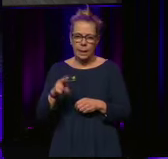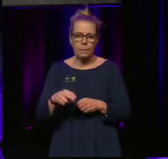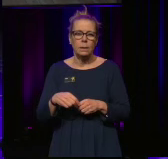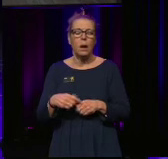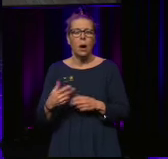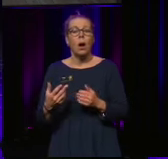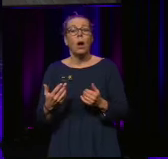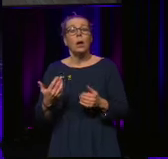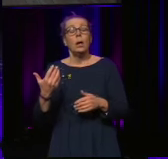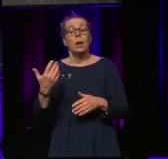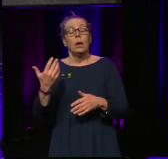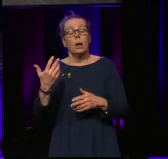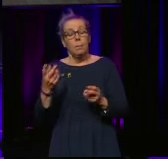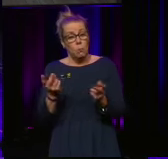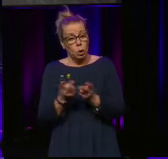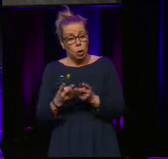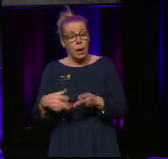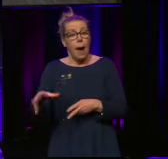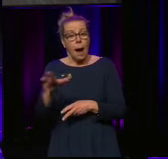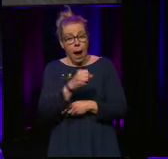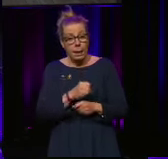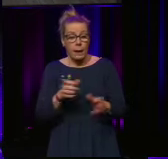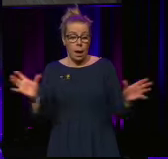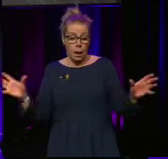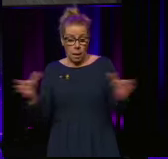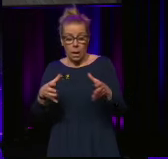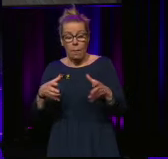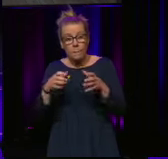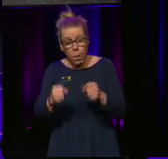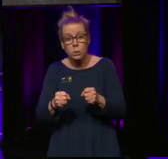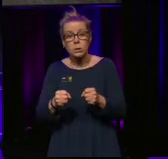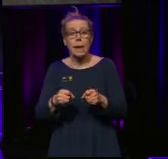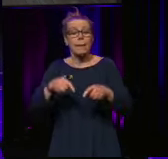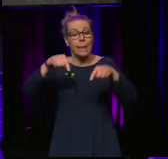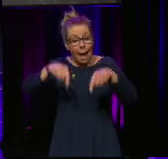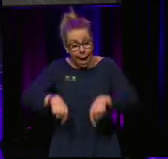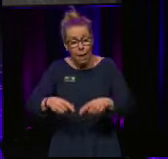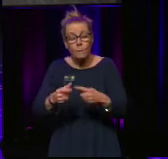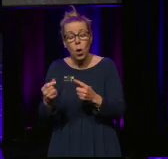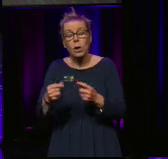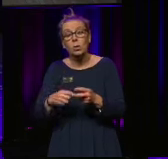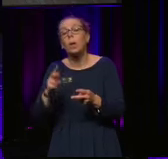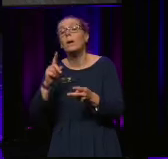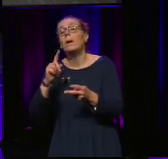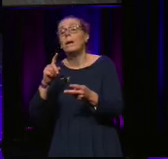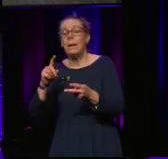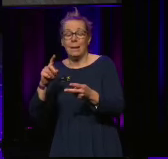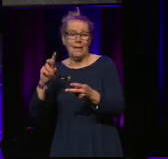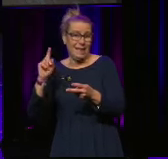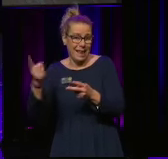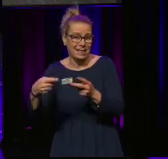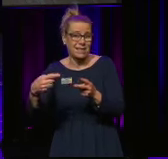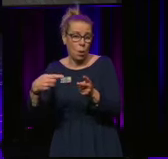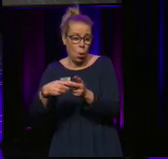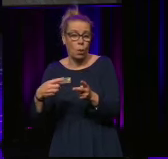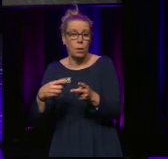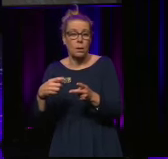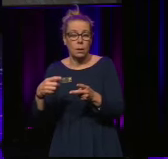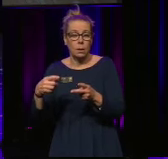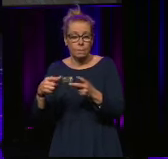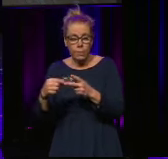alla krafter måste ju tas fram för att detta nästkommande val nästa år inte innebär en